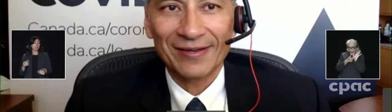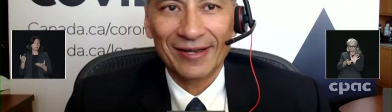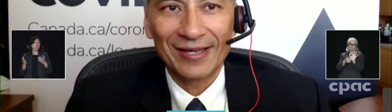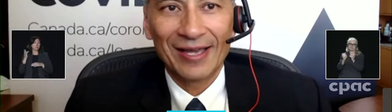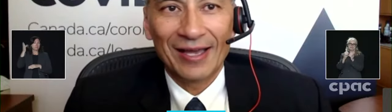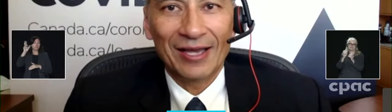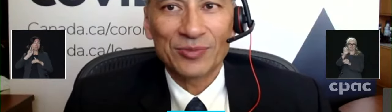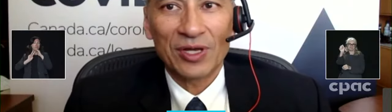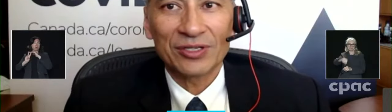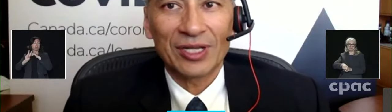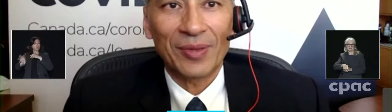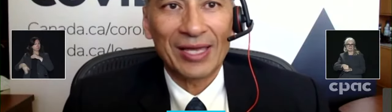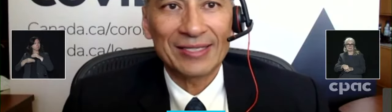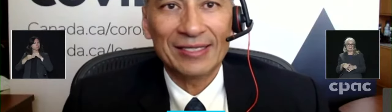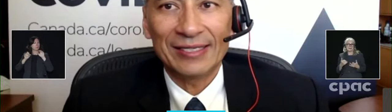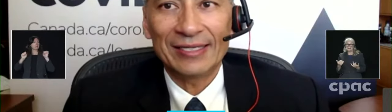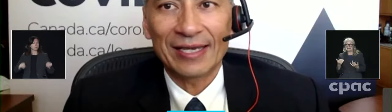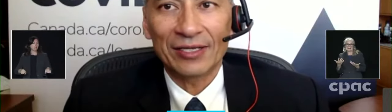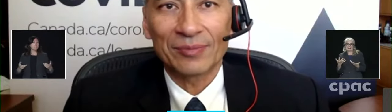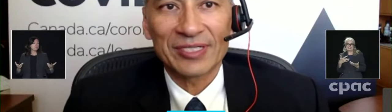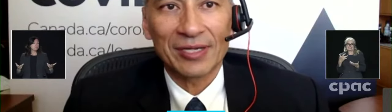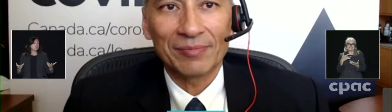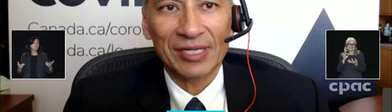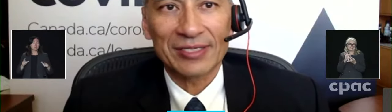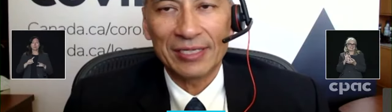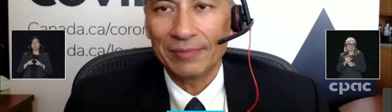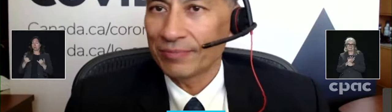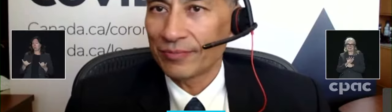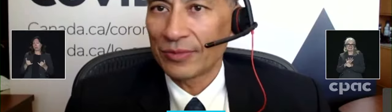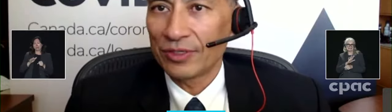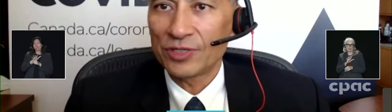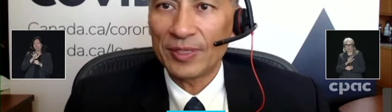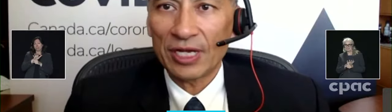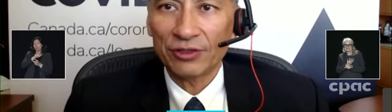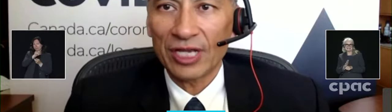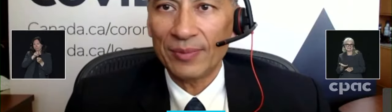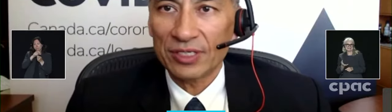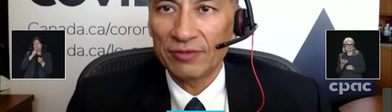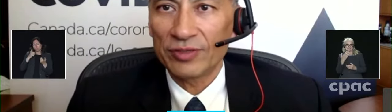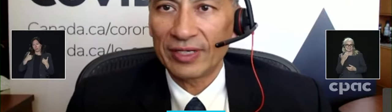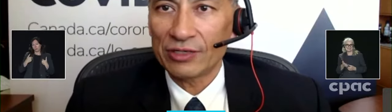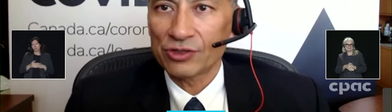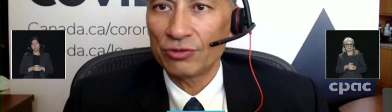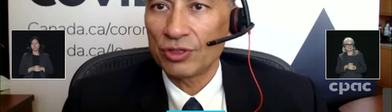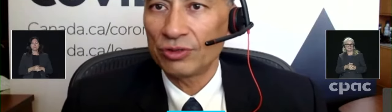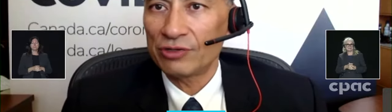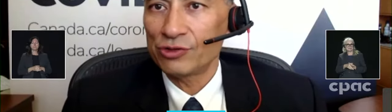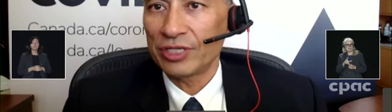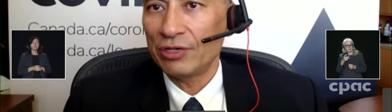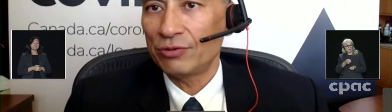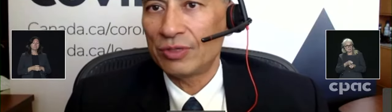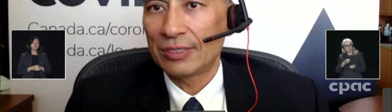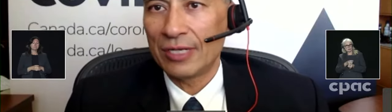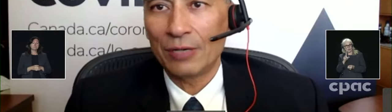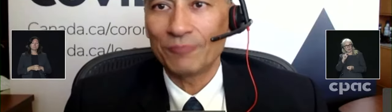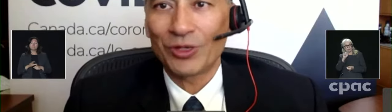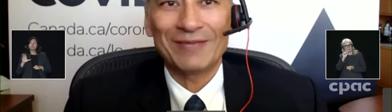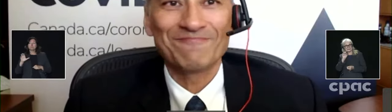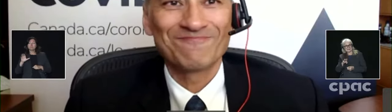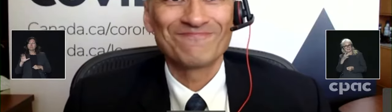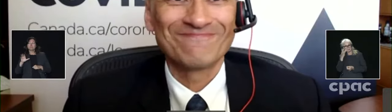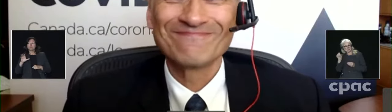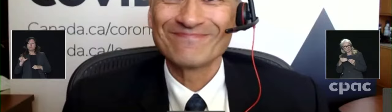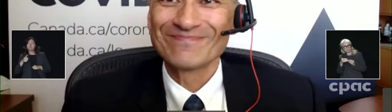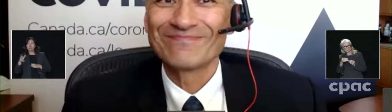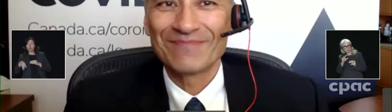pour l'instant, je pense qu'on n'a pas assez de détails comme ça. Merci. Dr. Tam, est-ce que vous avez quelque chose d'autre à ajouter ou non?